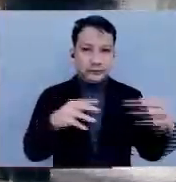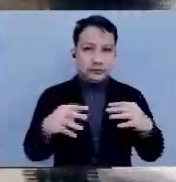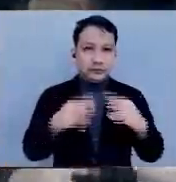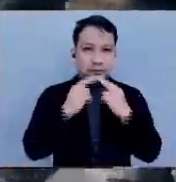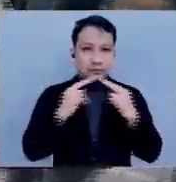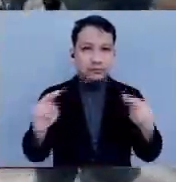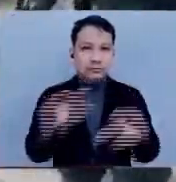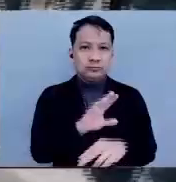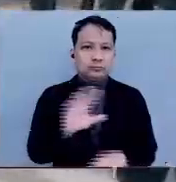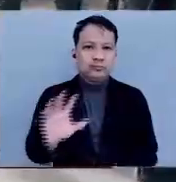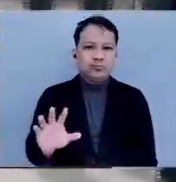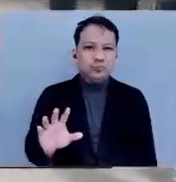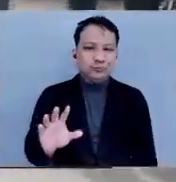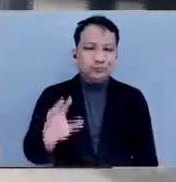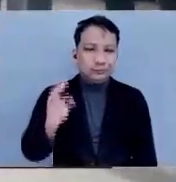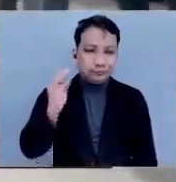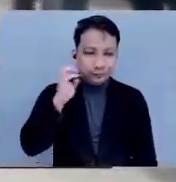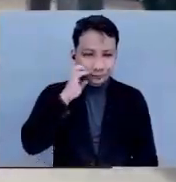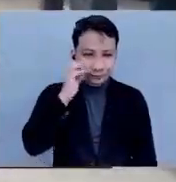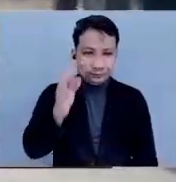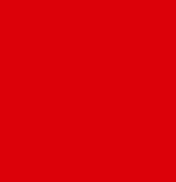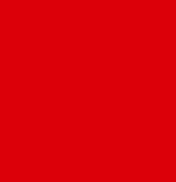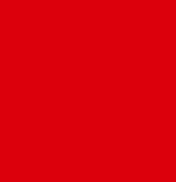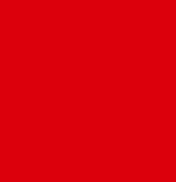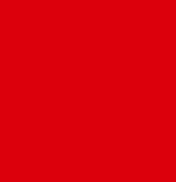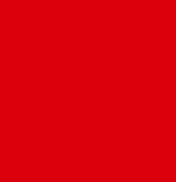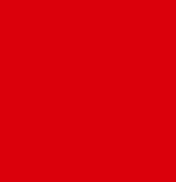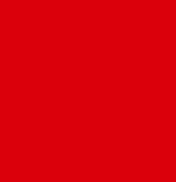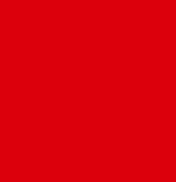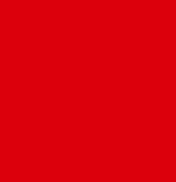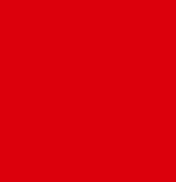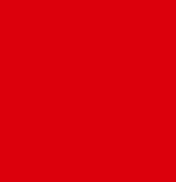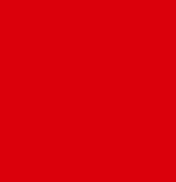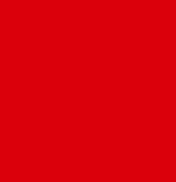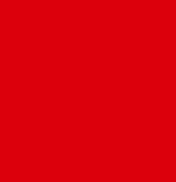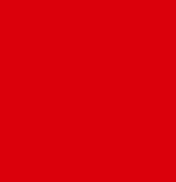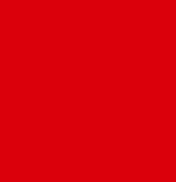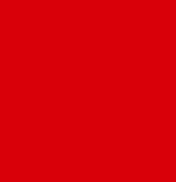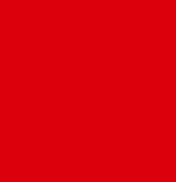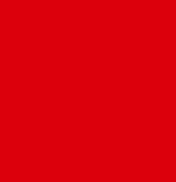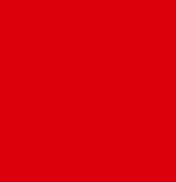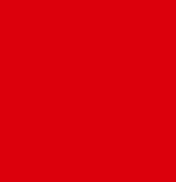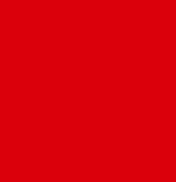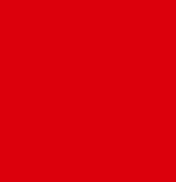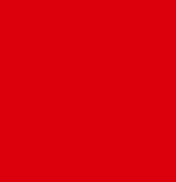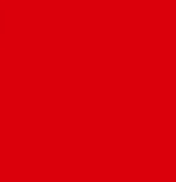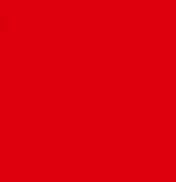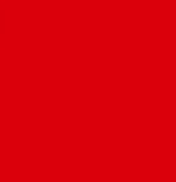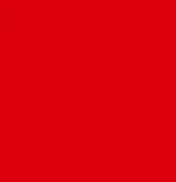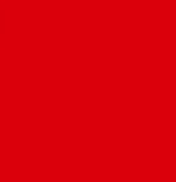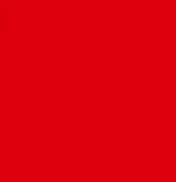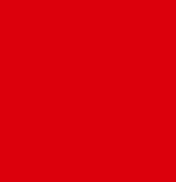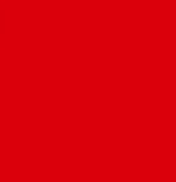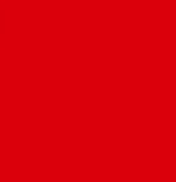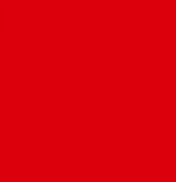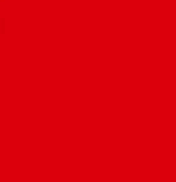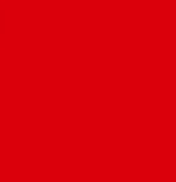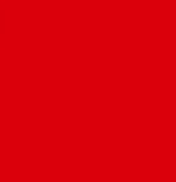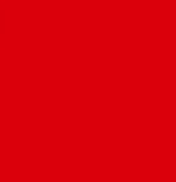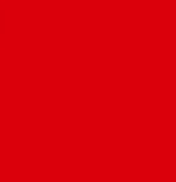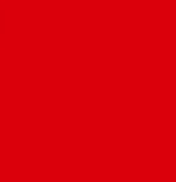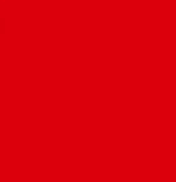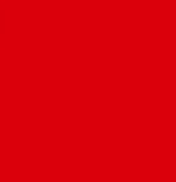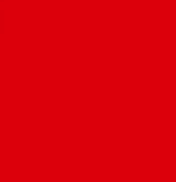sa frontline, Elaine Fulgencio, News 5. Mga kapatid, me and Los Baños po, huwag magpahuli sa mga